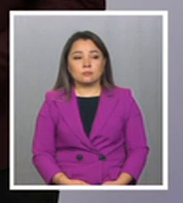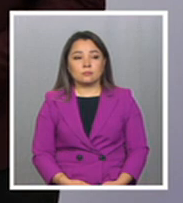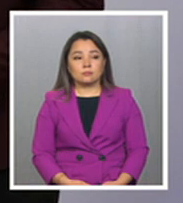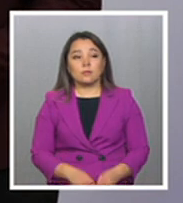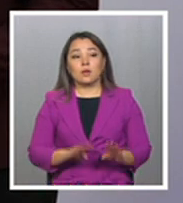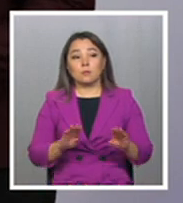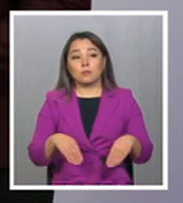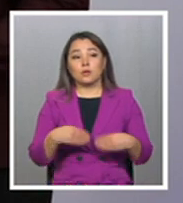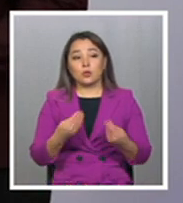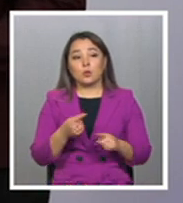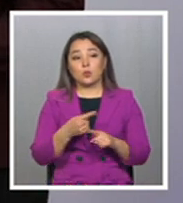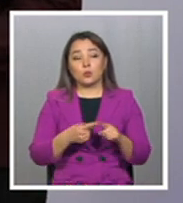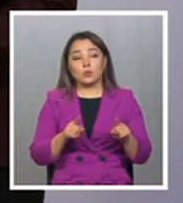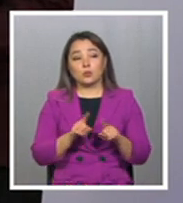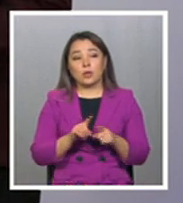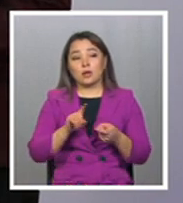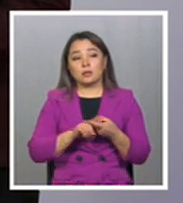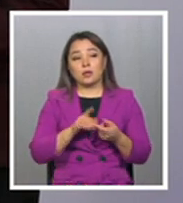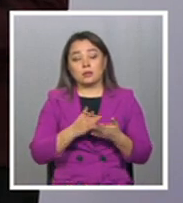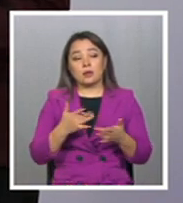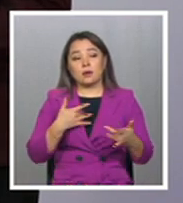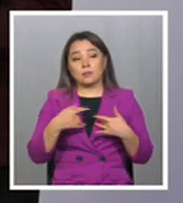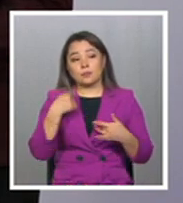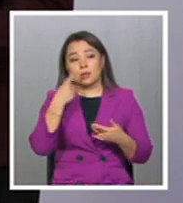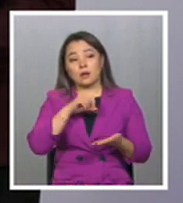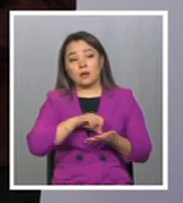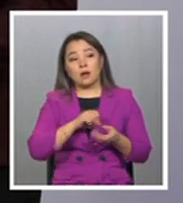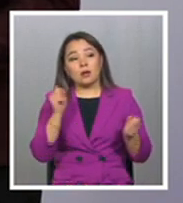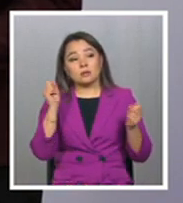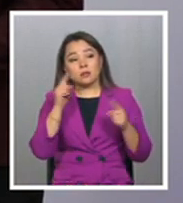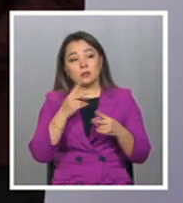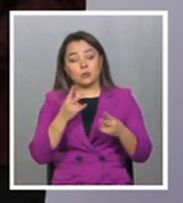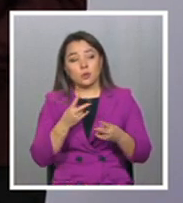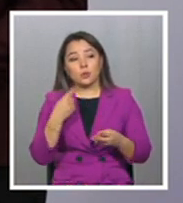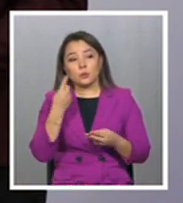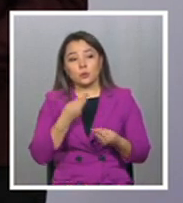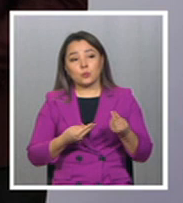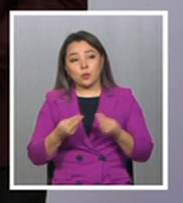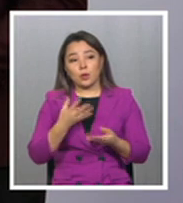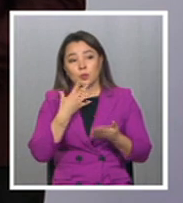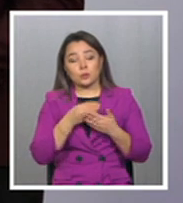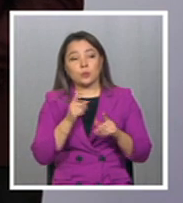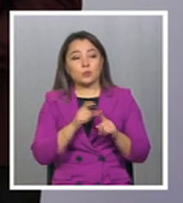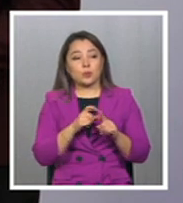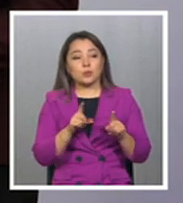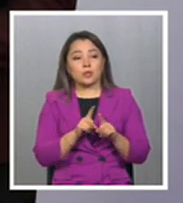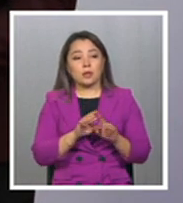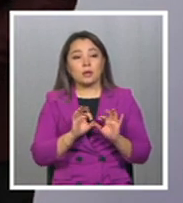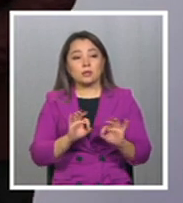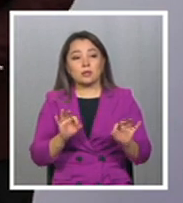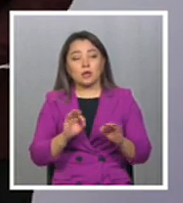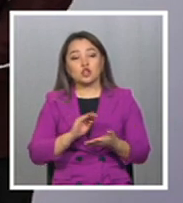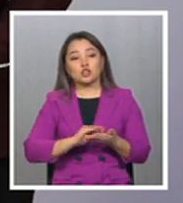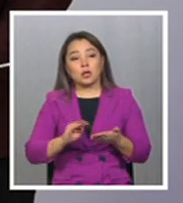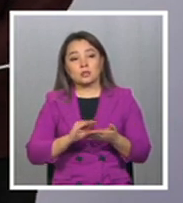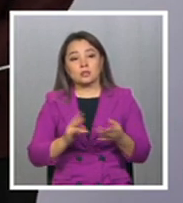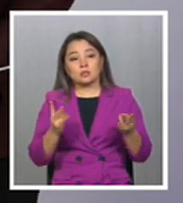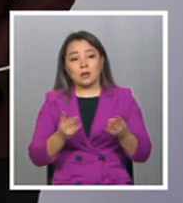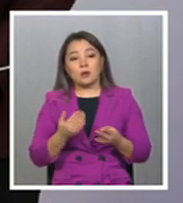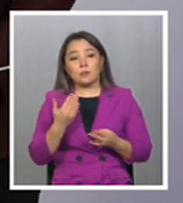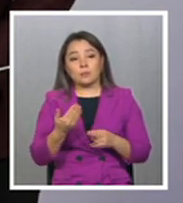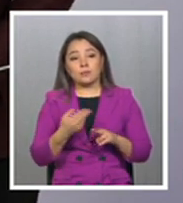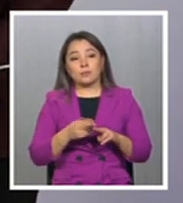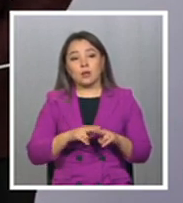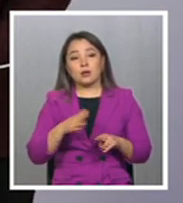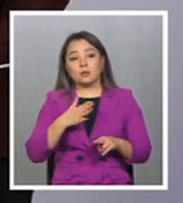Берілген үзінділер арқылы кейіпкерді анықтаңыз. Сюжетті өз сөзіңізбен сипаттап жазыңыз. Сіздерге менің